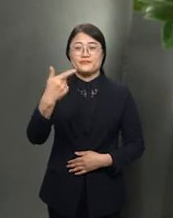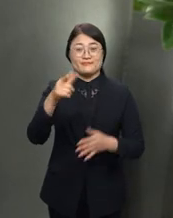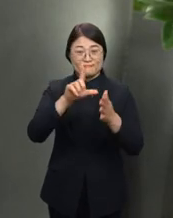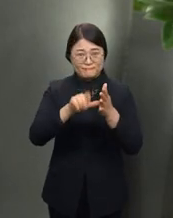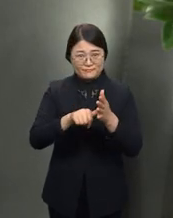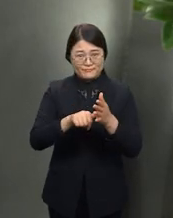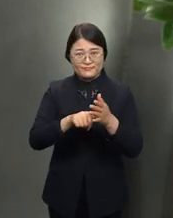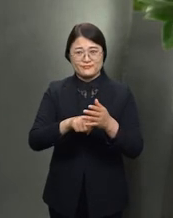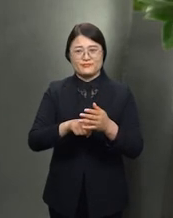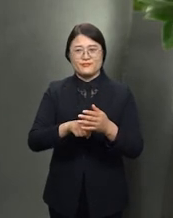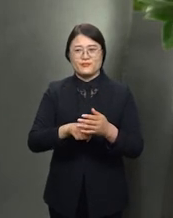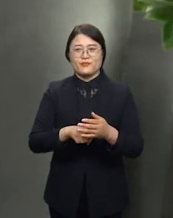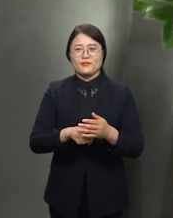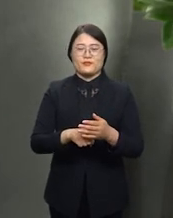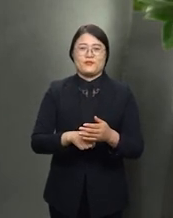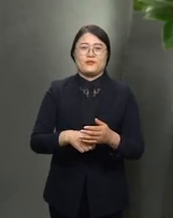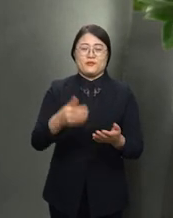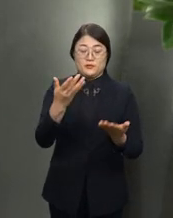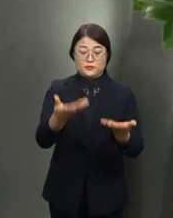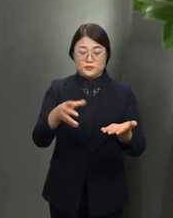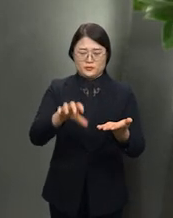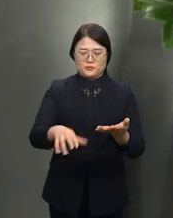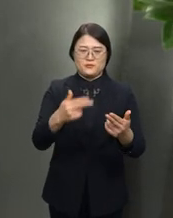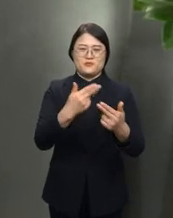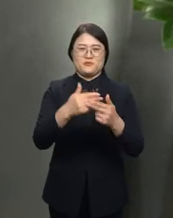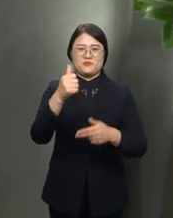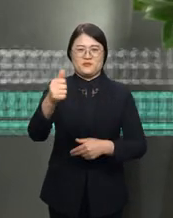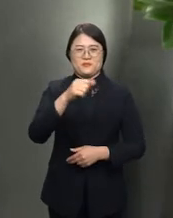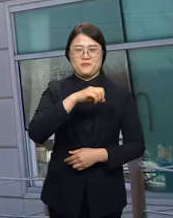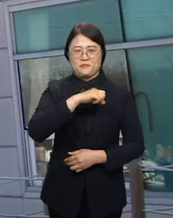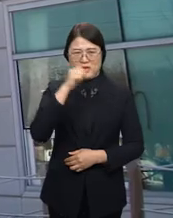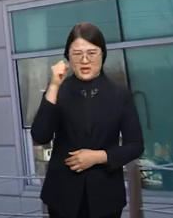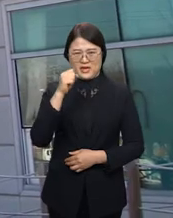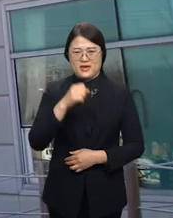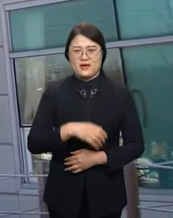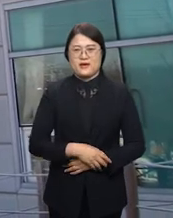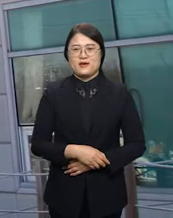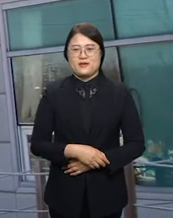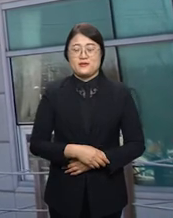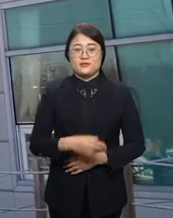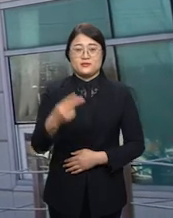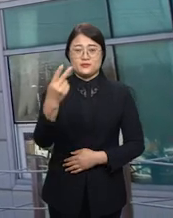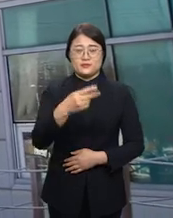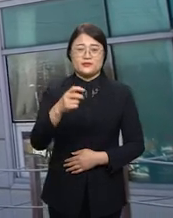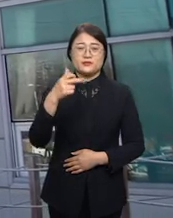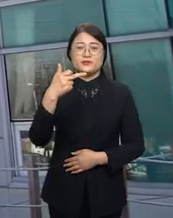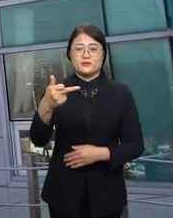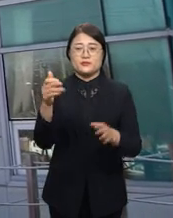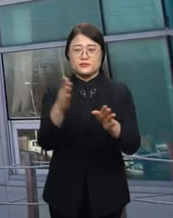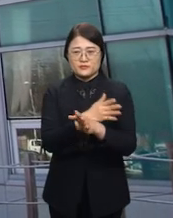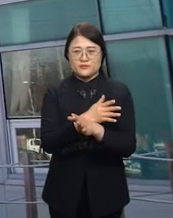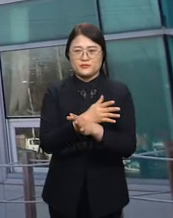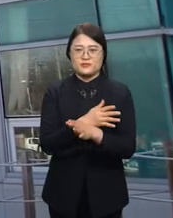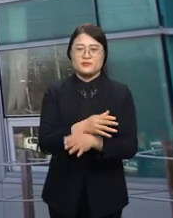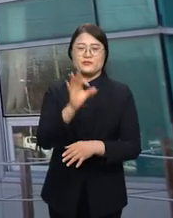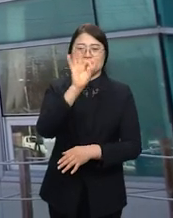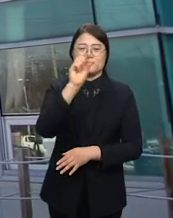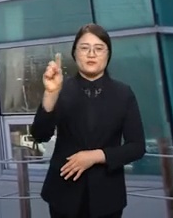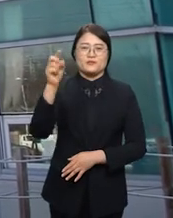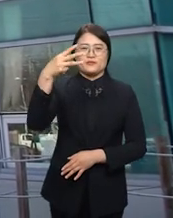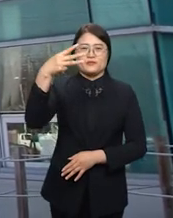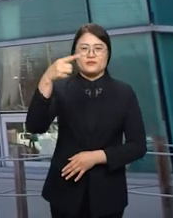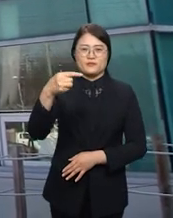2016년에 경로당 회장을 역임했습니다. 그리고 2017년부터 아름채